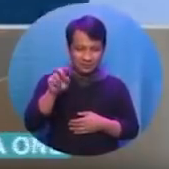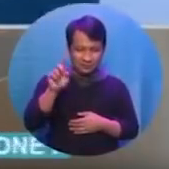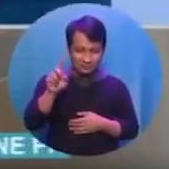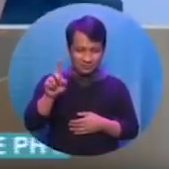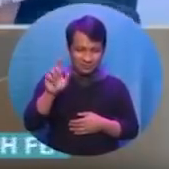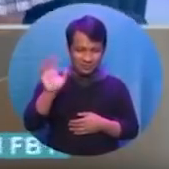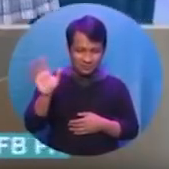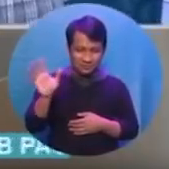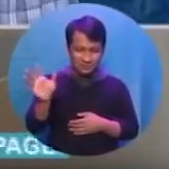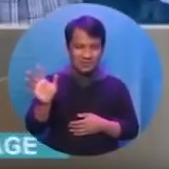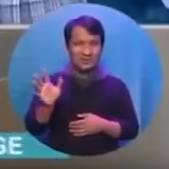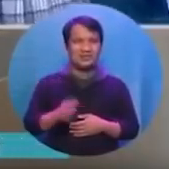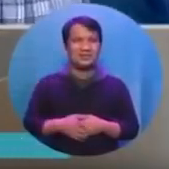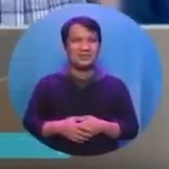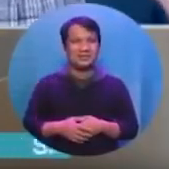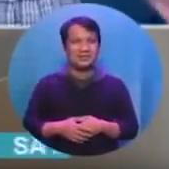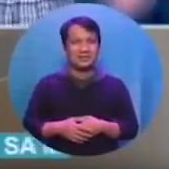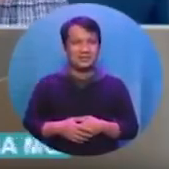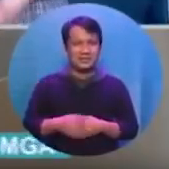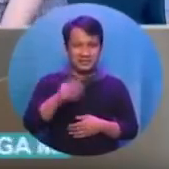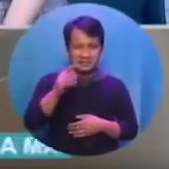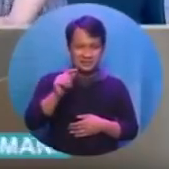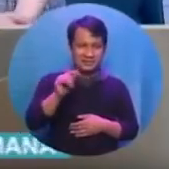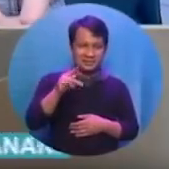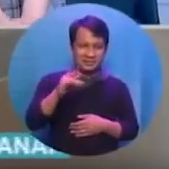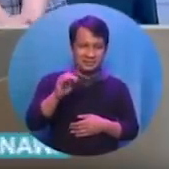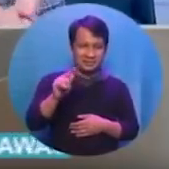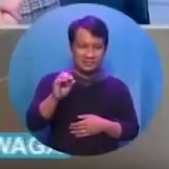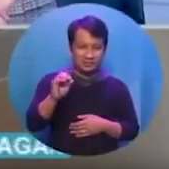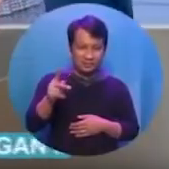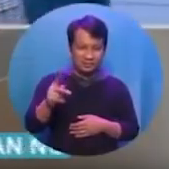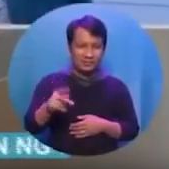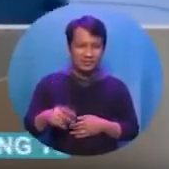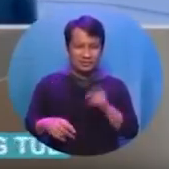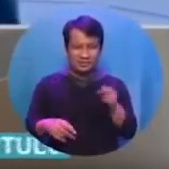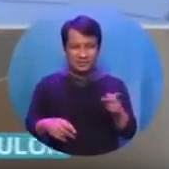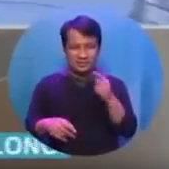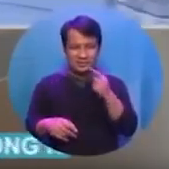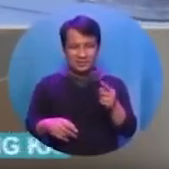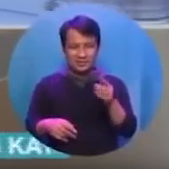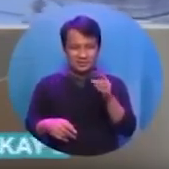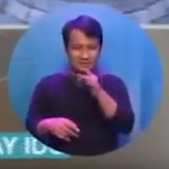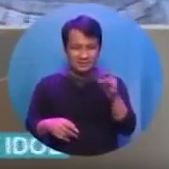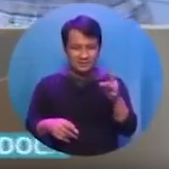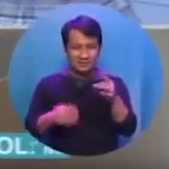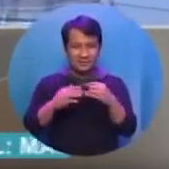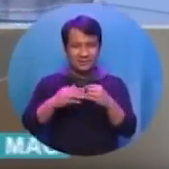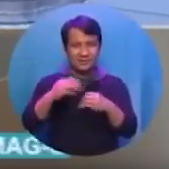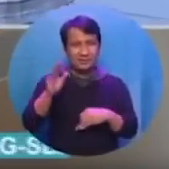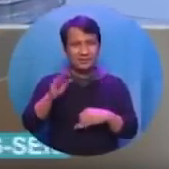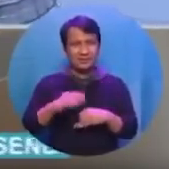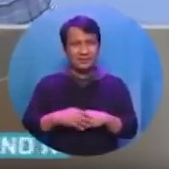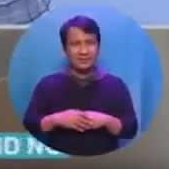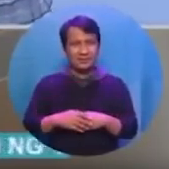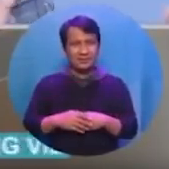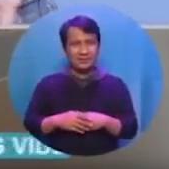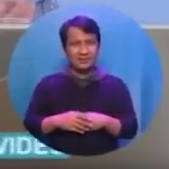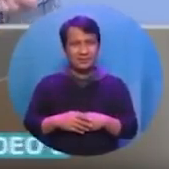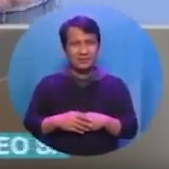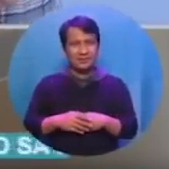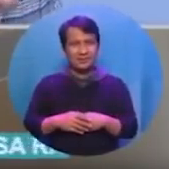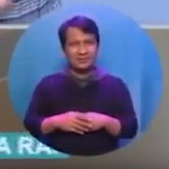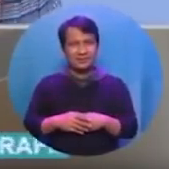2.150. Wow! 2.150! TikTok ka! At ikaw naman, Yuki? 800,000 po ang kulang. Ayun